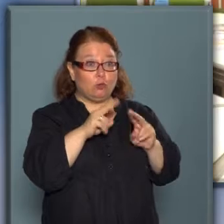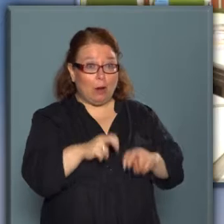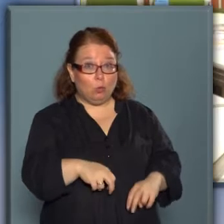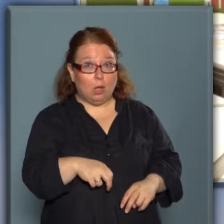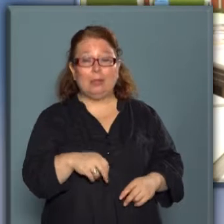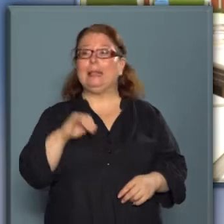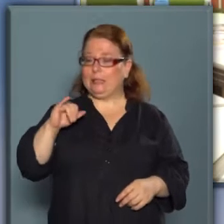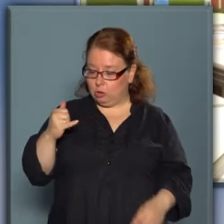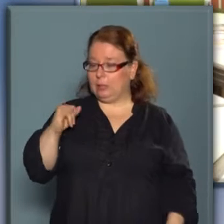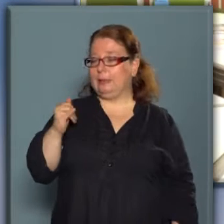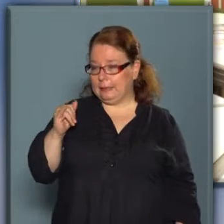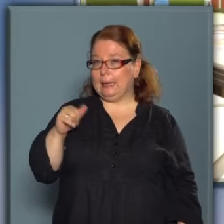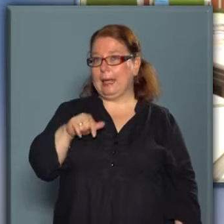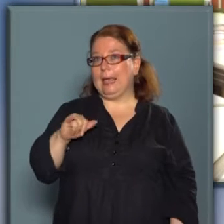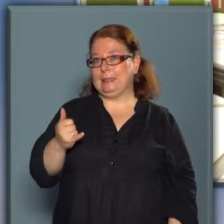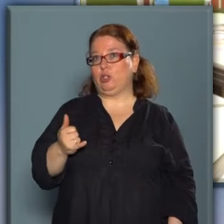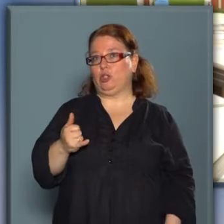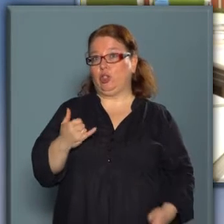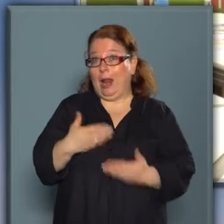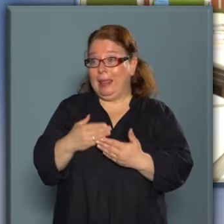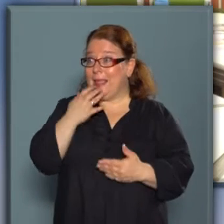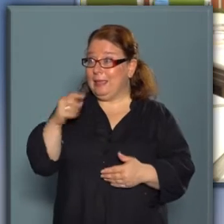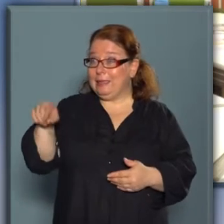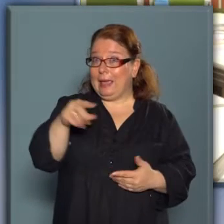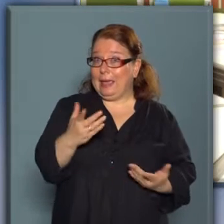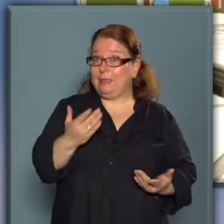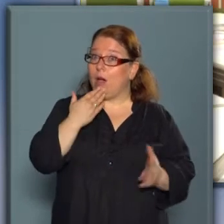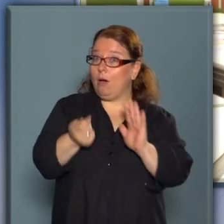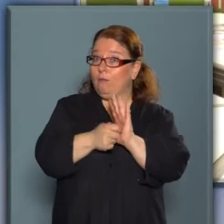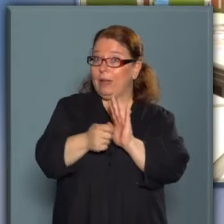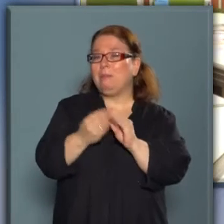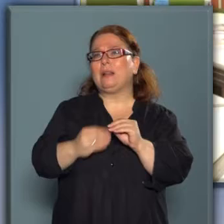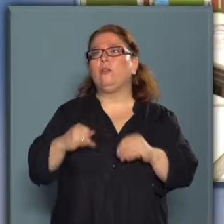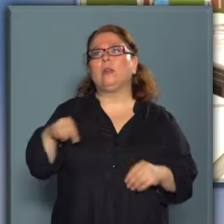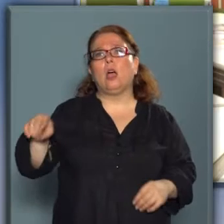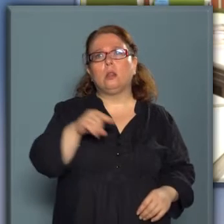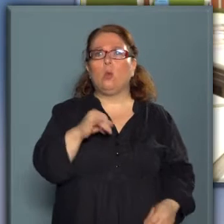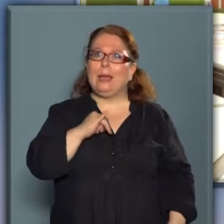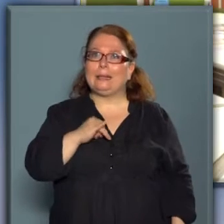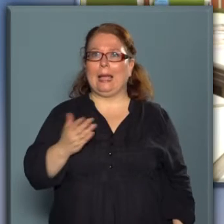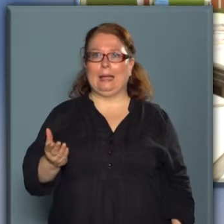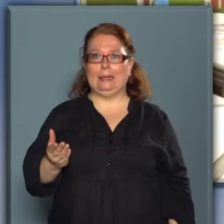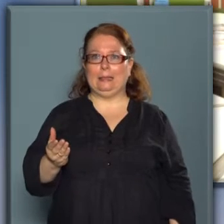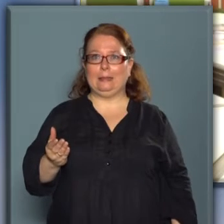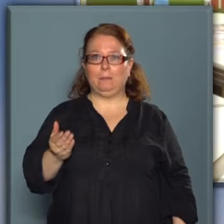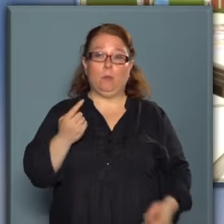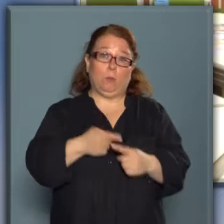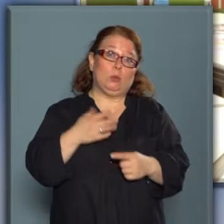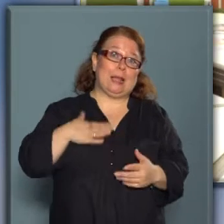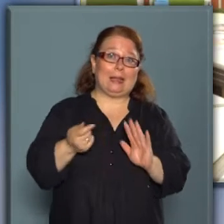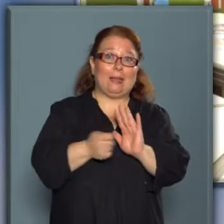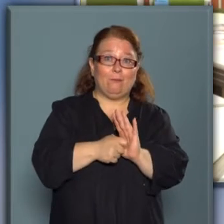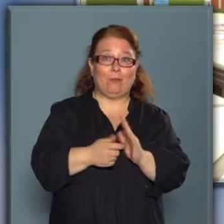felkutatni lehet? Hát ebből is, igen, ebből is lenne, erre is lenne igény, mert ugye azért a fiatalokat csak érdekli, meg